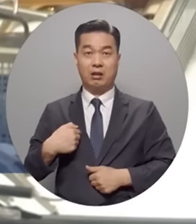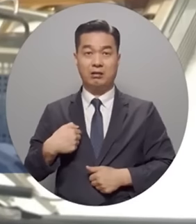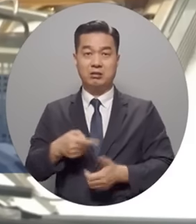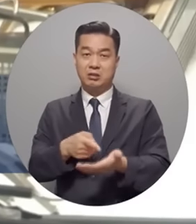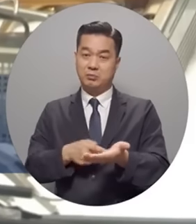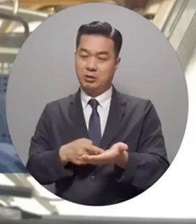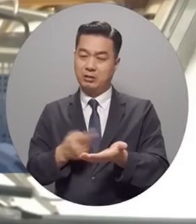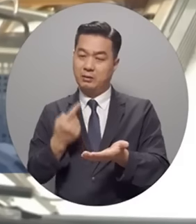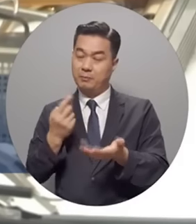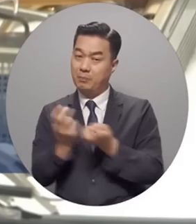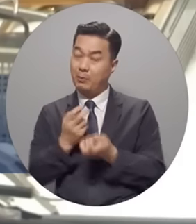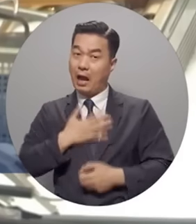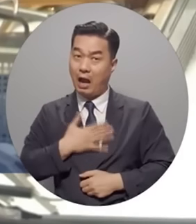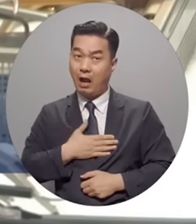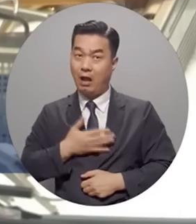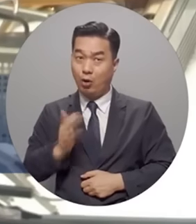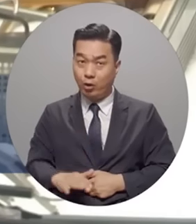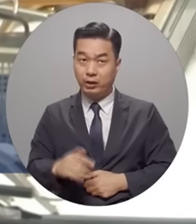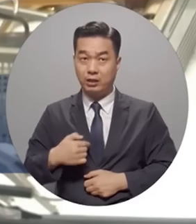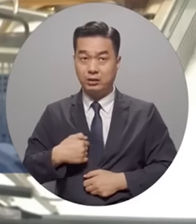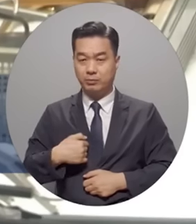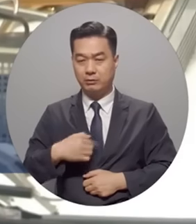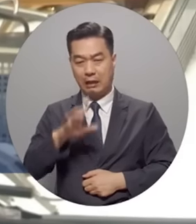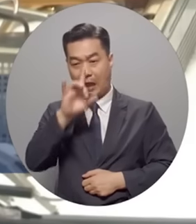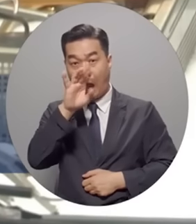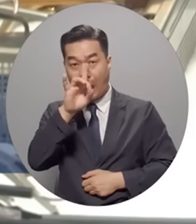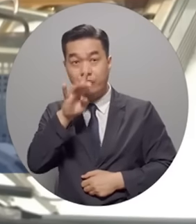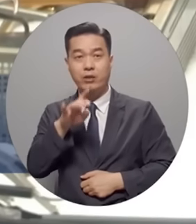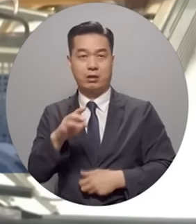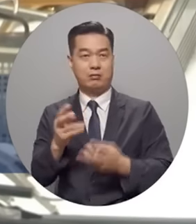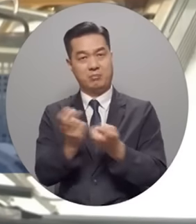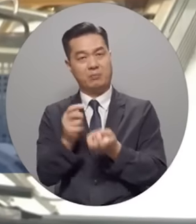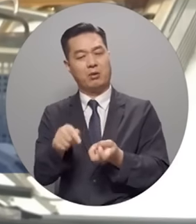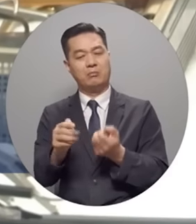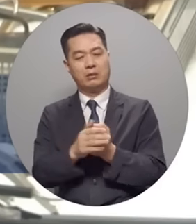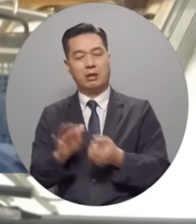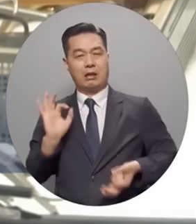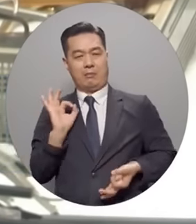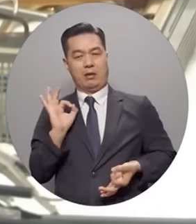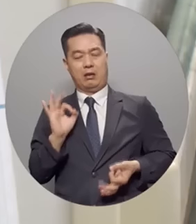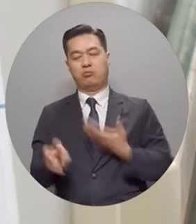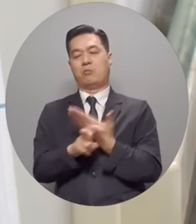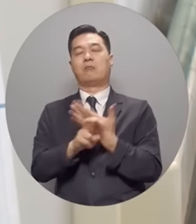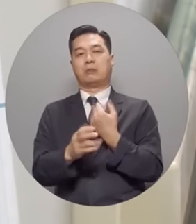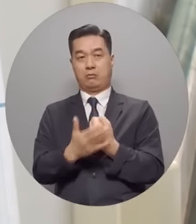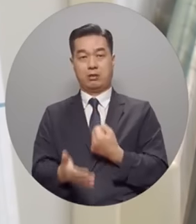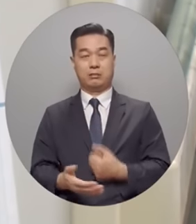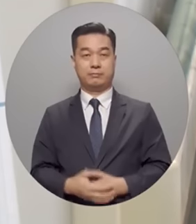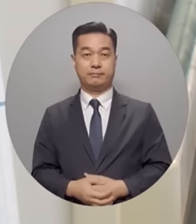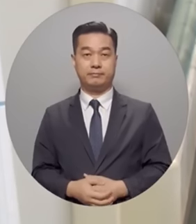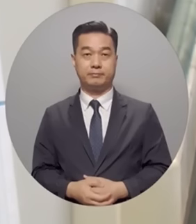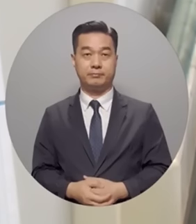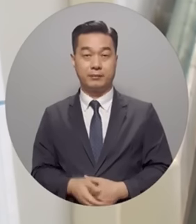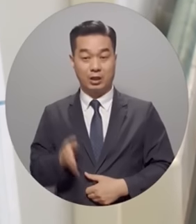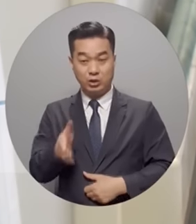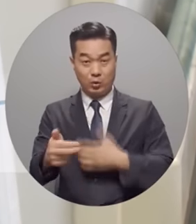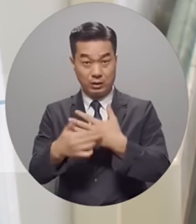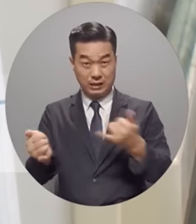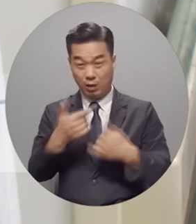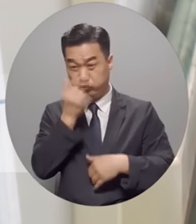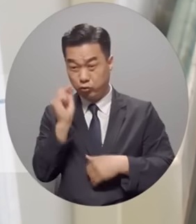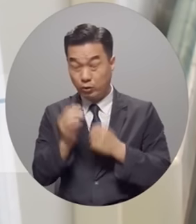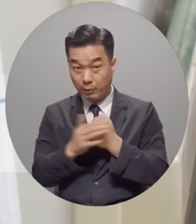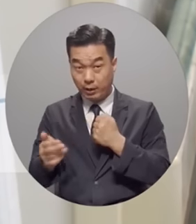응급처치를 할 줄 아는데 그게 제가 해서는 안 되는 응급처치 때문에 법에 걸리잖아요. 전공의 부족 등으로 이미